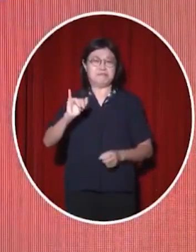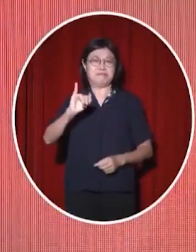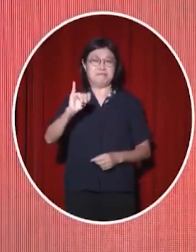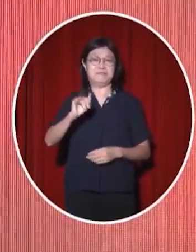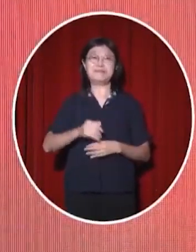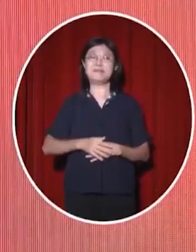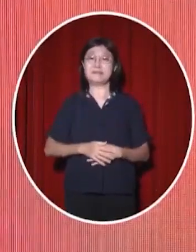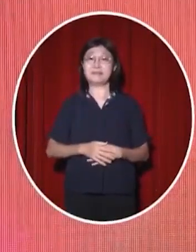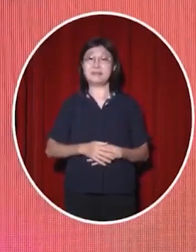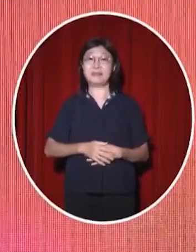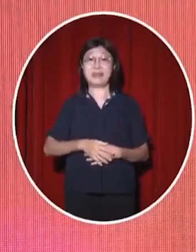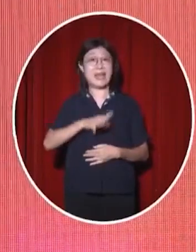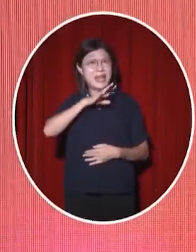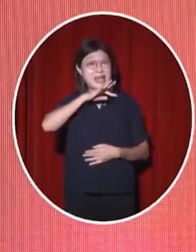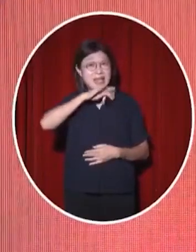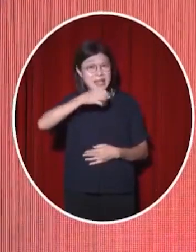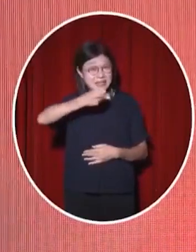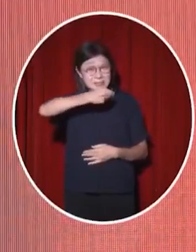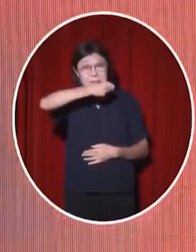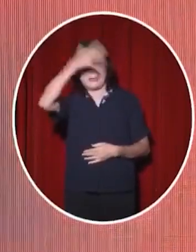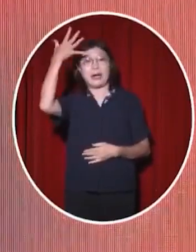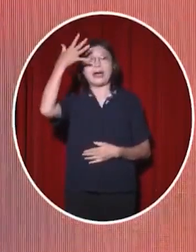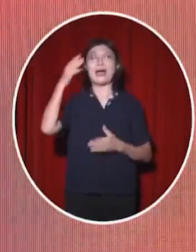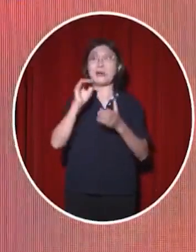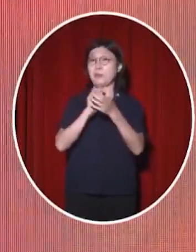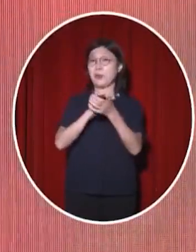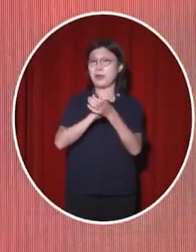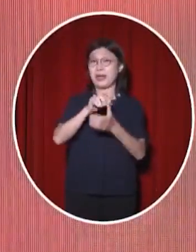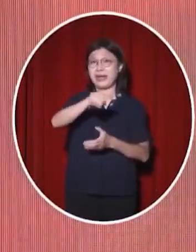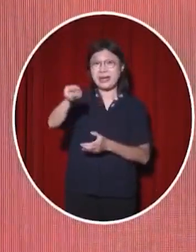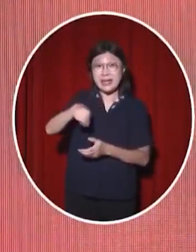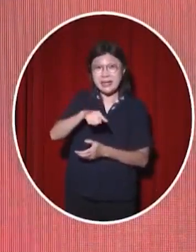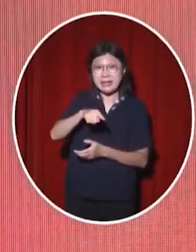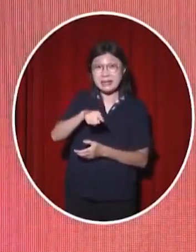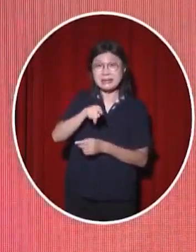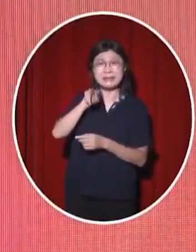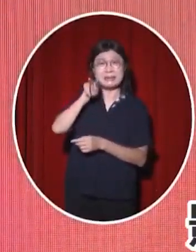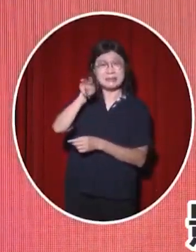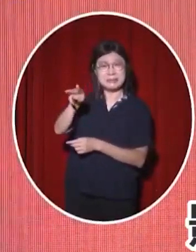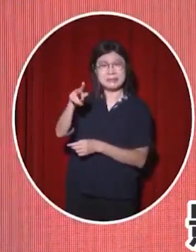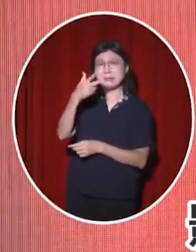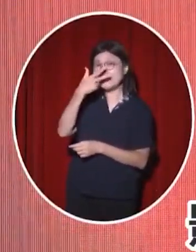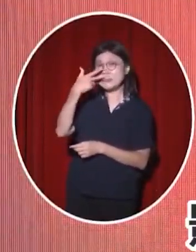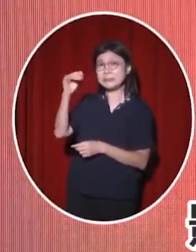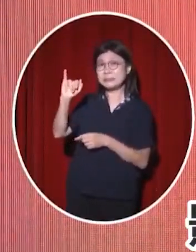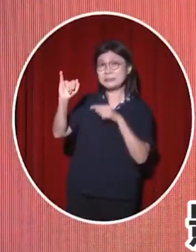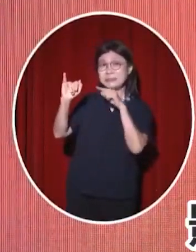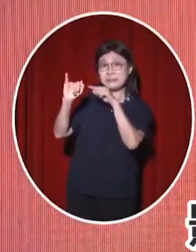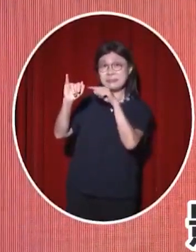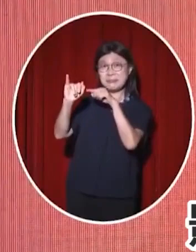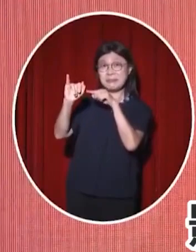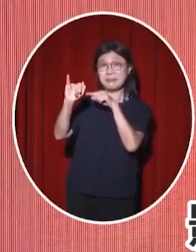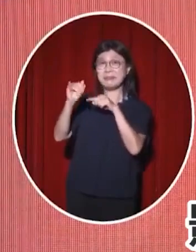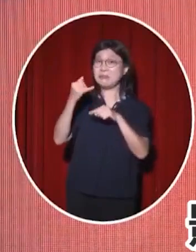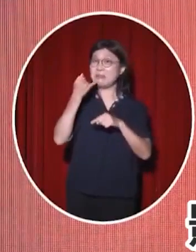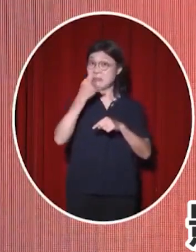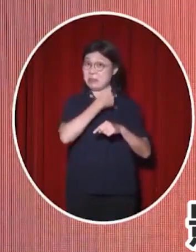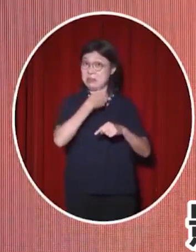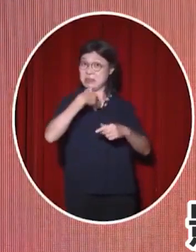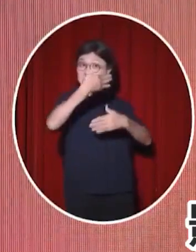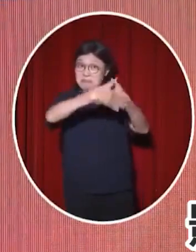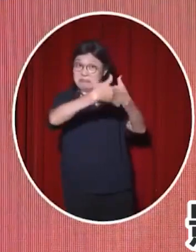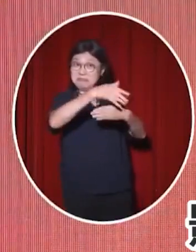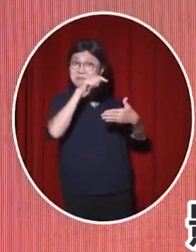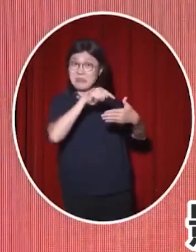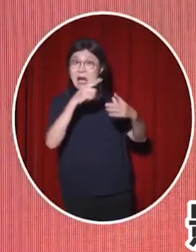年纪更轻一点的朋友，赖佩霞可能是影集《人选之